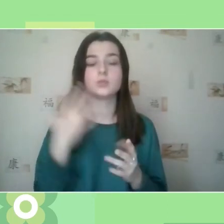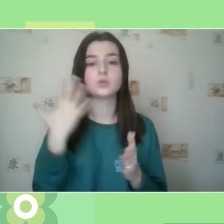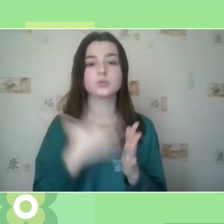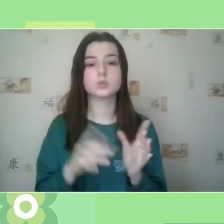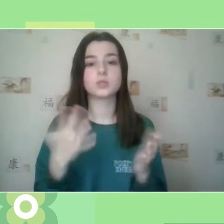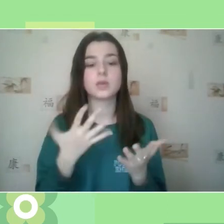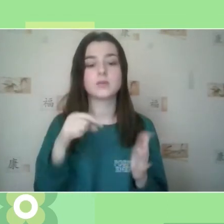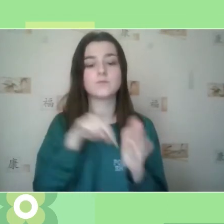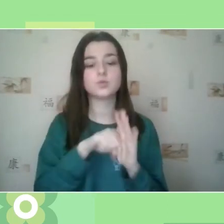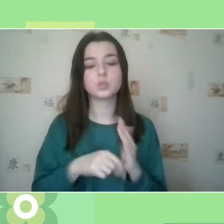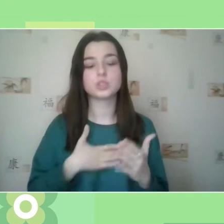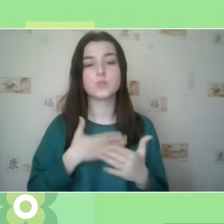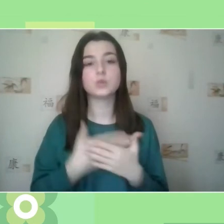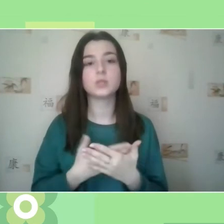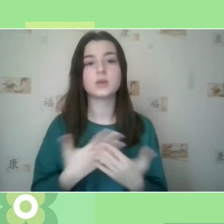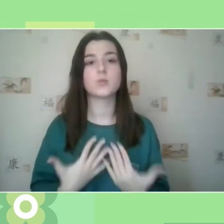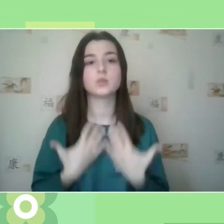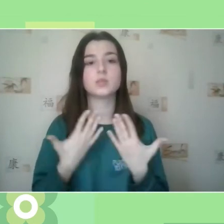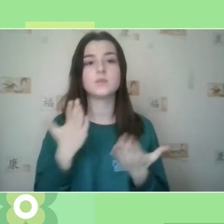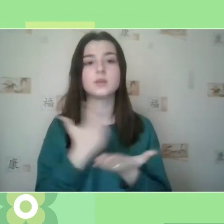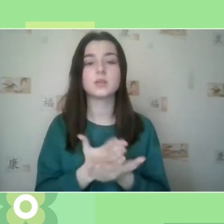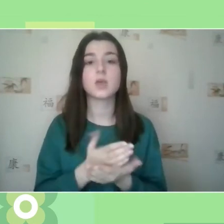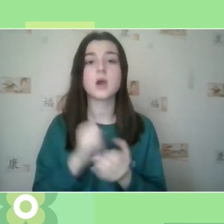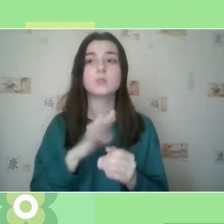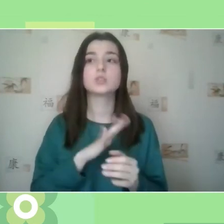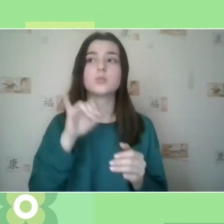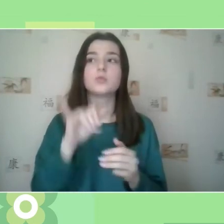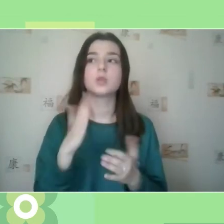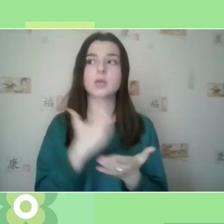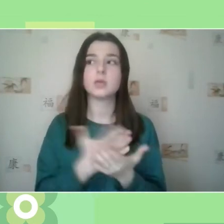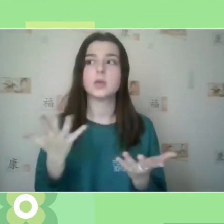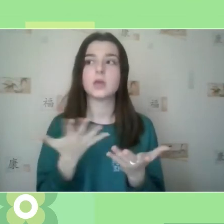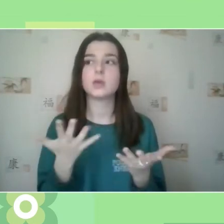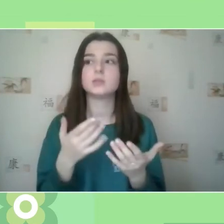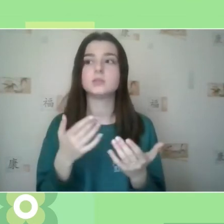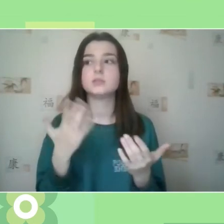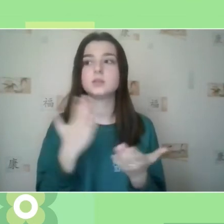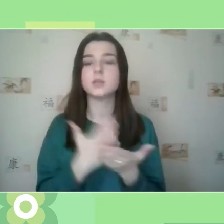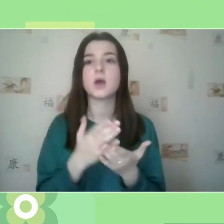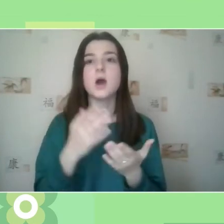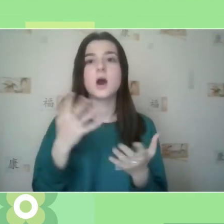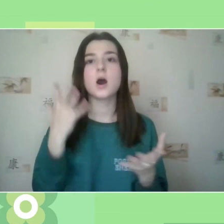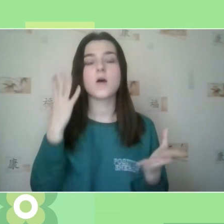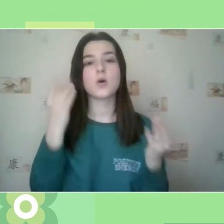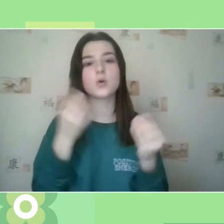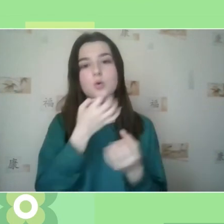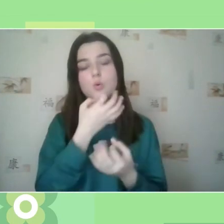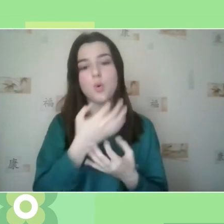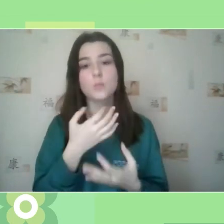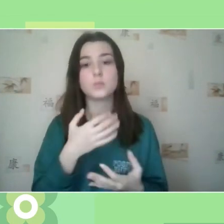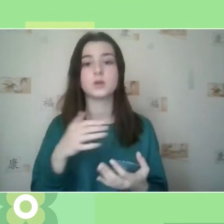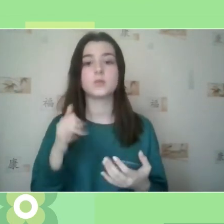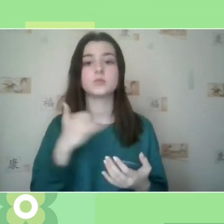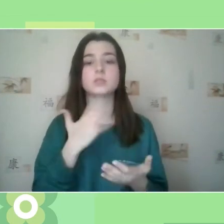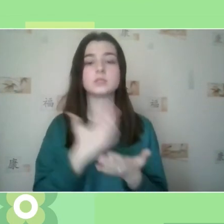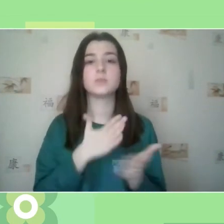чим ця людина займалась в юності. Може у нього або в неї є діти, які мають якісь хобі і так далі. У нас є місцевий підприємець Ігор